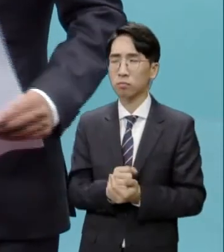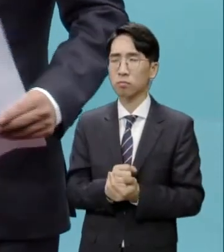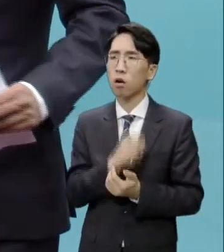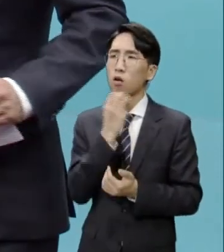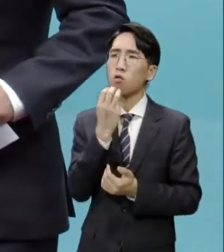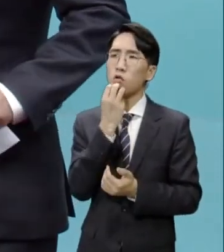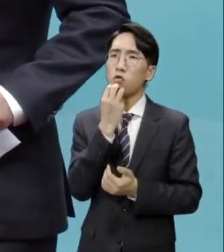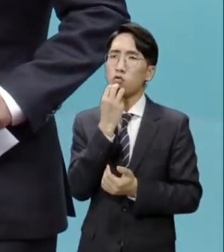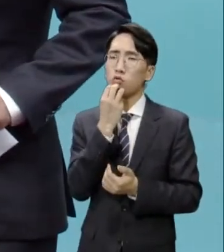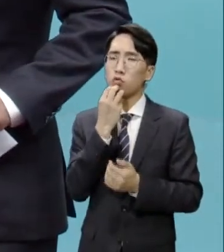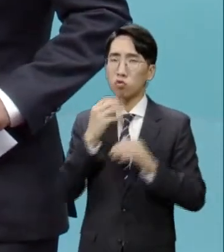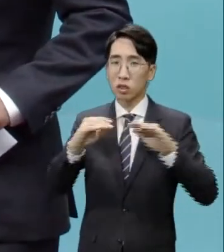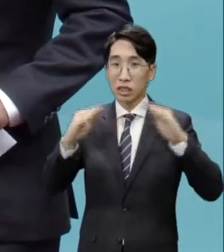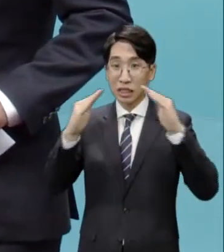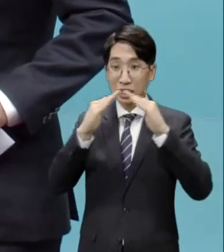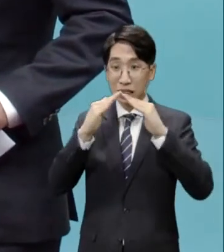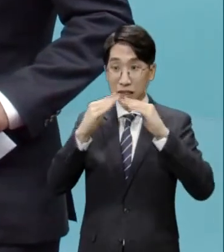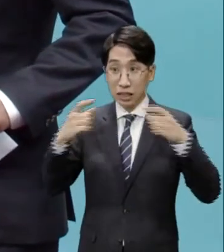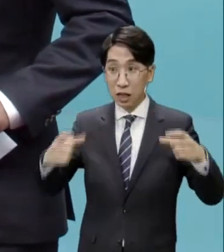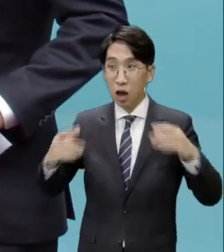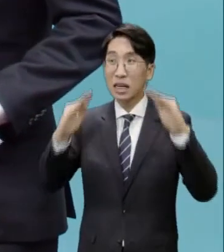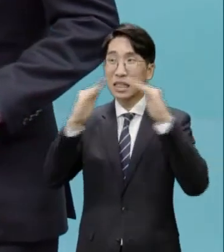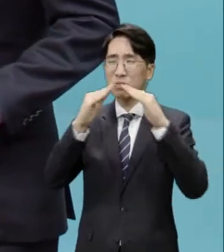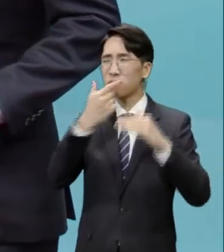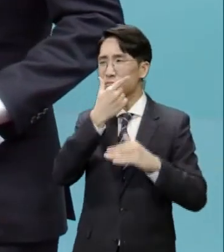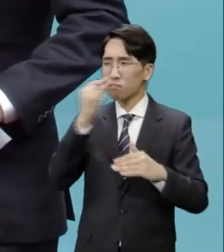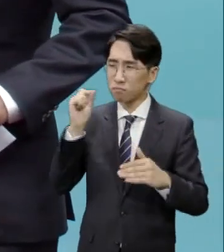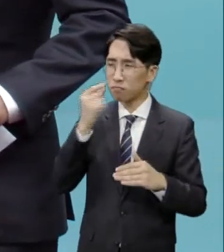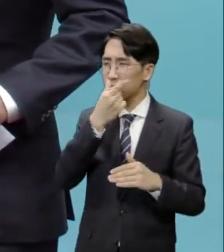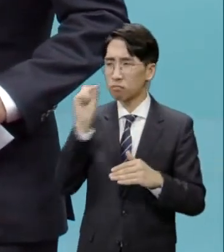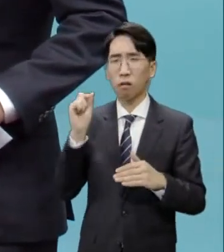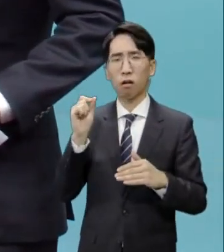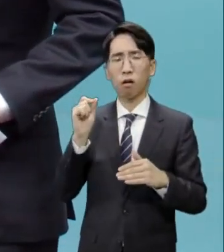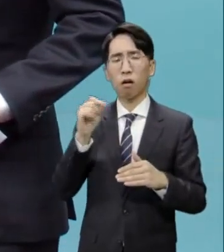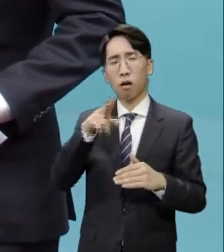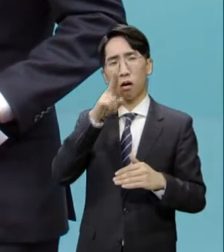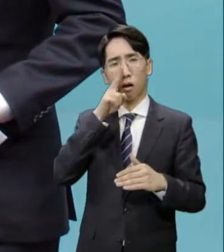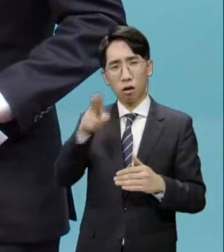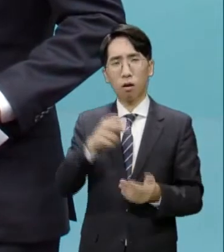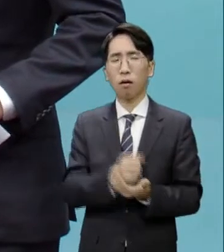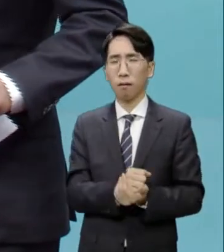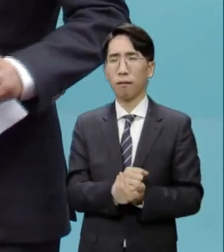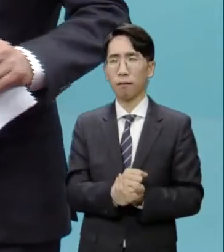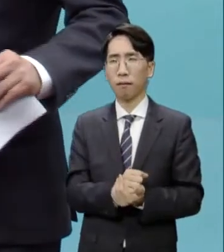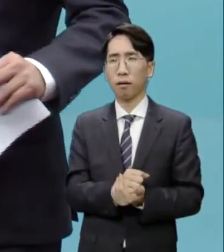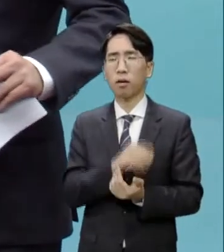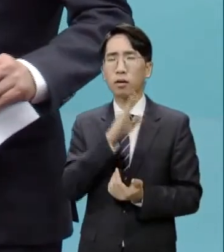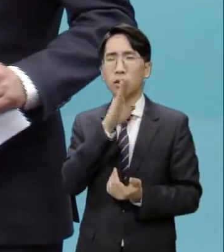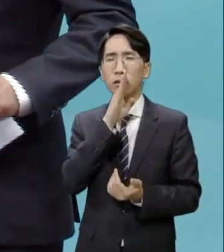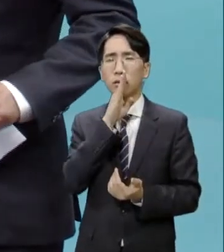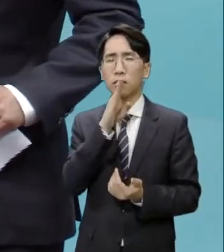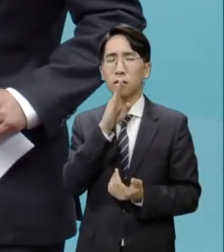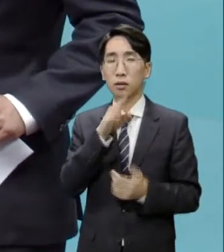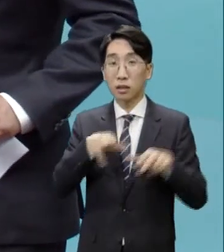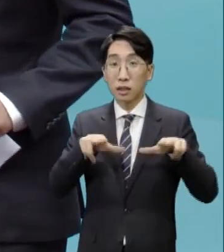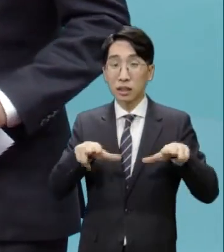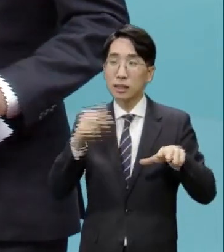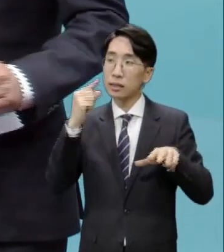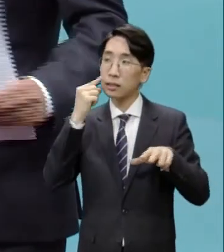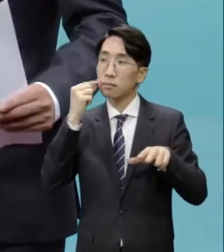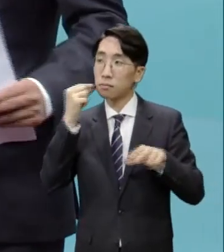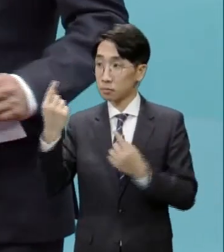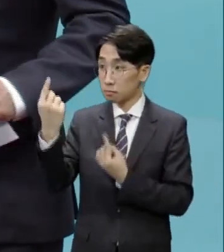4 서울의 주택 보급률이 너무 낮다 고 지적했습니다 인구 1000명당 주택 수가 서울 수도권의 370 째 정도 라면서